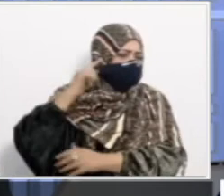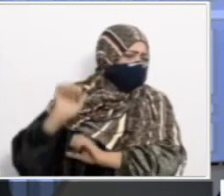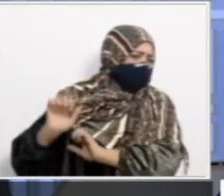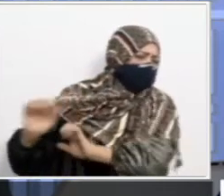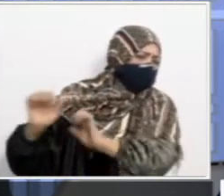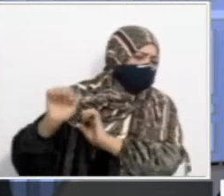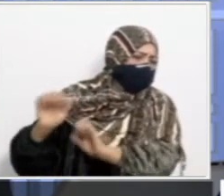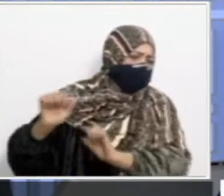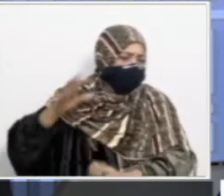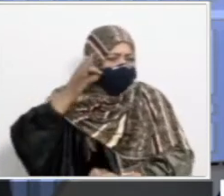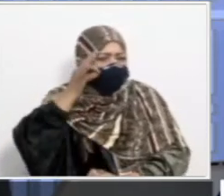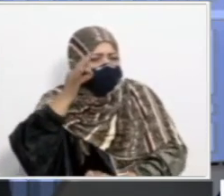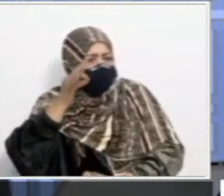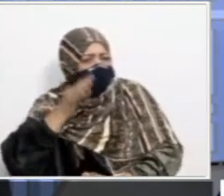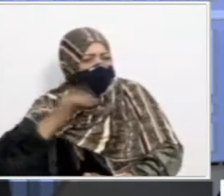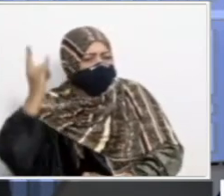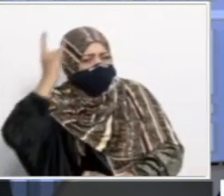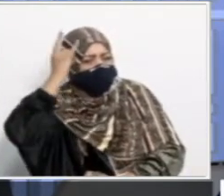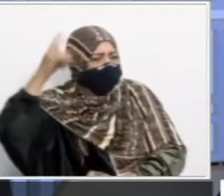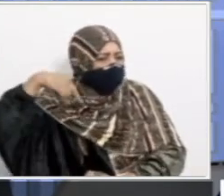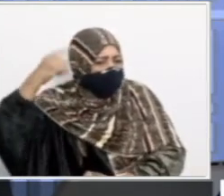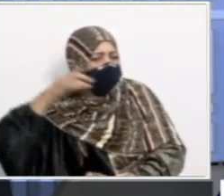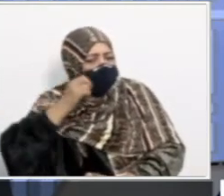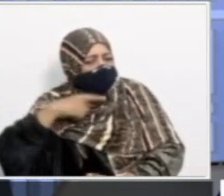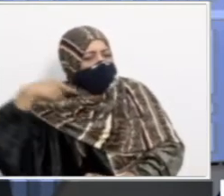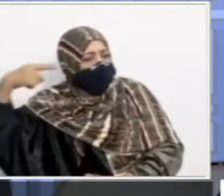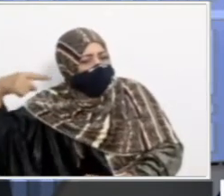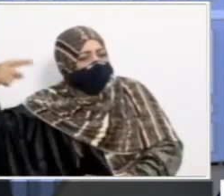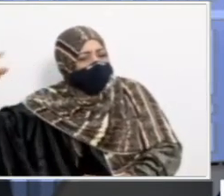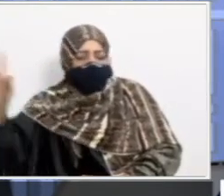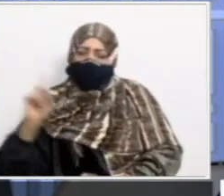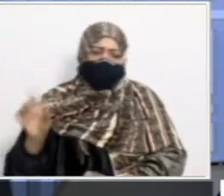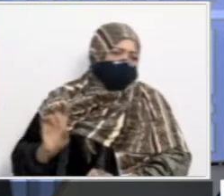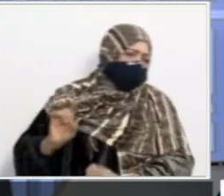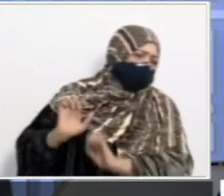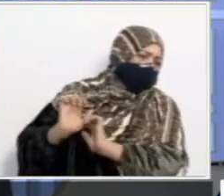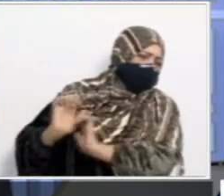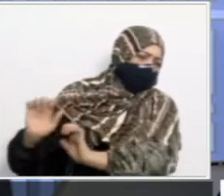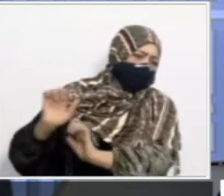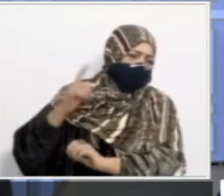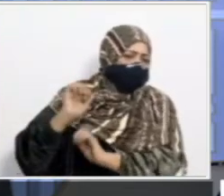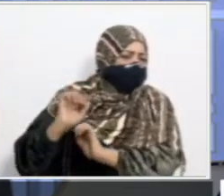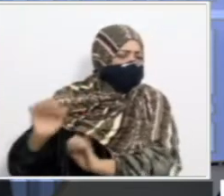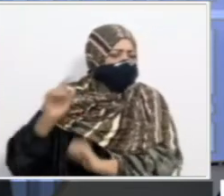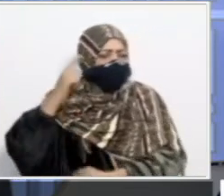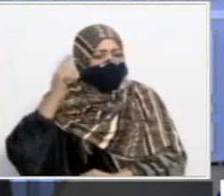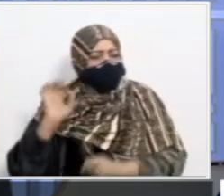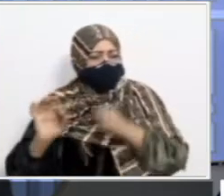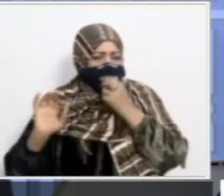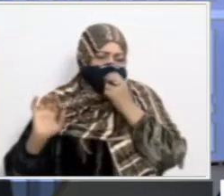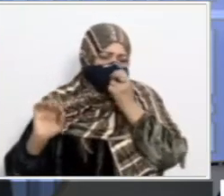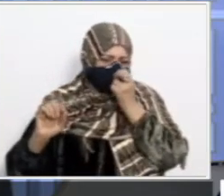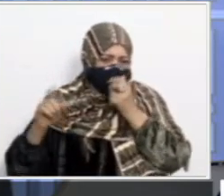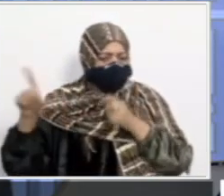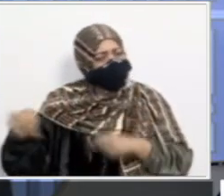يسترسل فيها ويعني يتمادى معها، هذه حتكون يعني نتيجتها أخطر